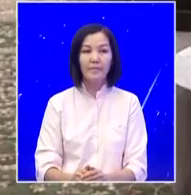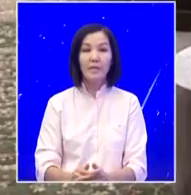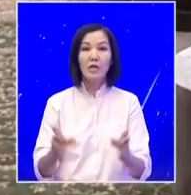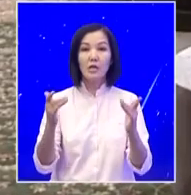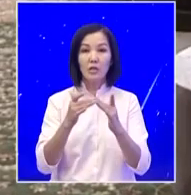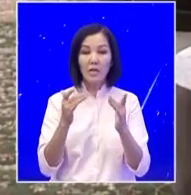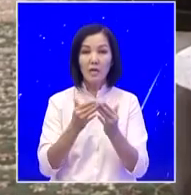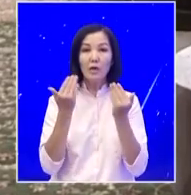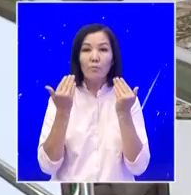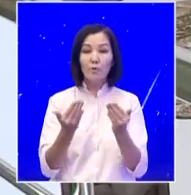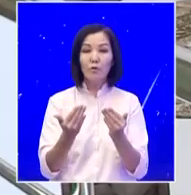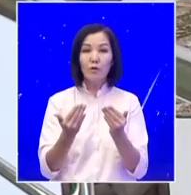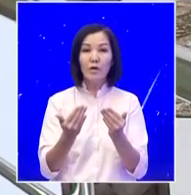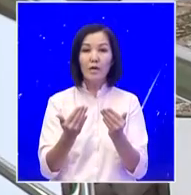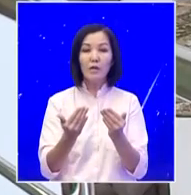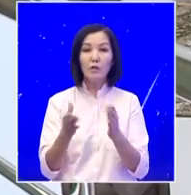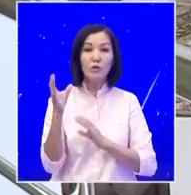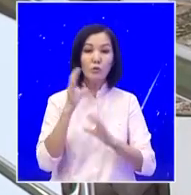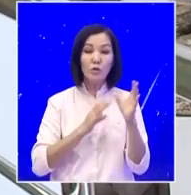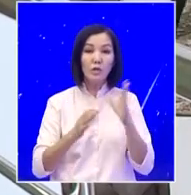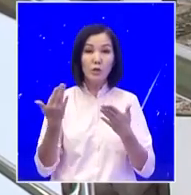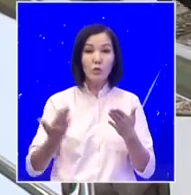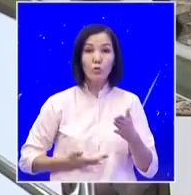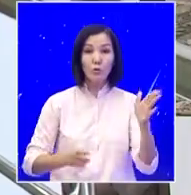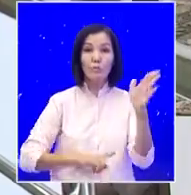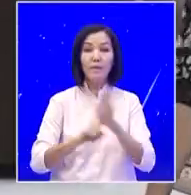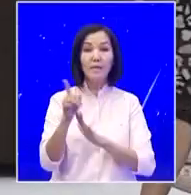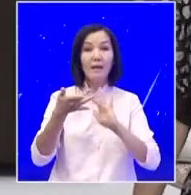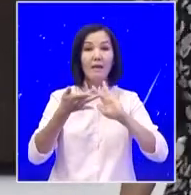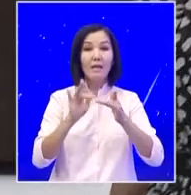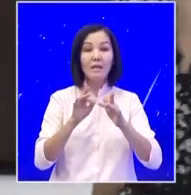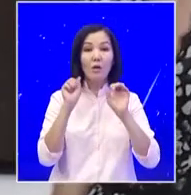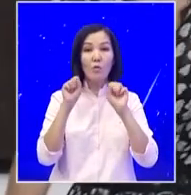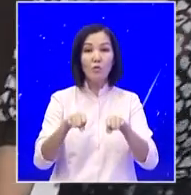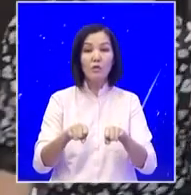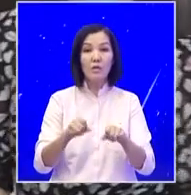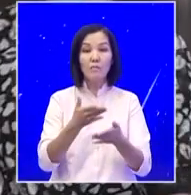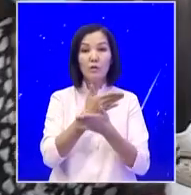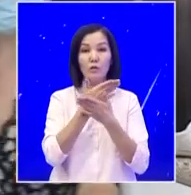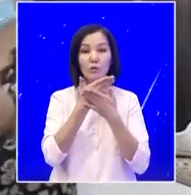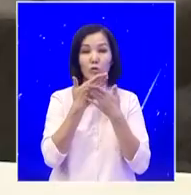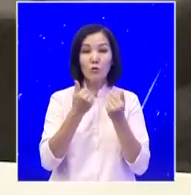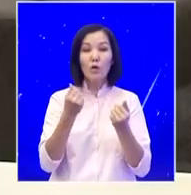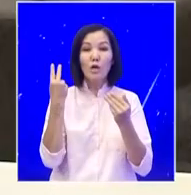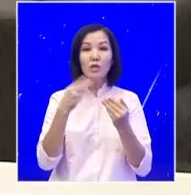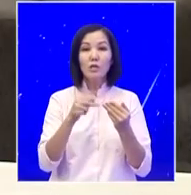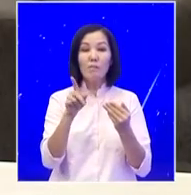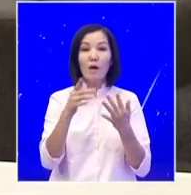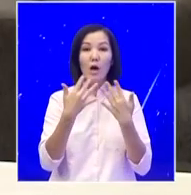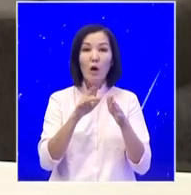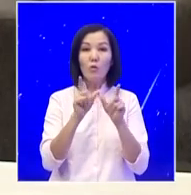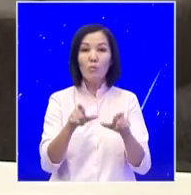Жатахана бүгінге алғашқы тұрғындарын қабылдапты үлгерді. Интернетке қол жетімділік жоқ, 20-ға жуық ауыл баласы қазір осында тұрып